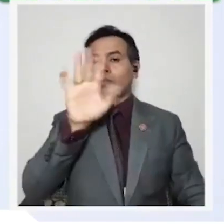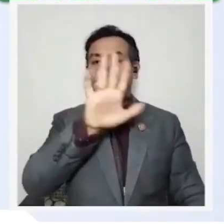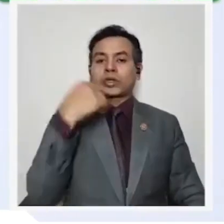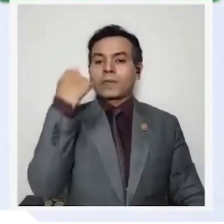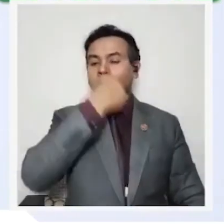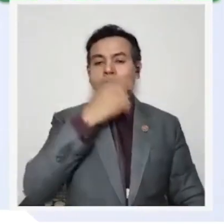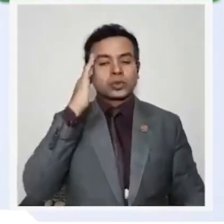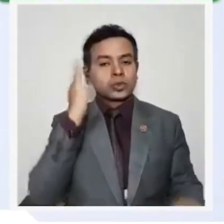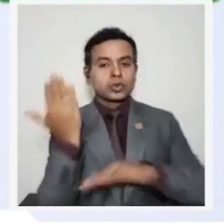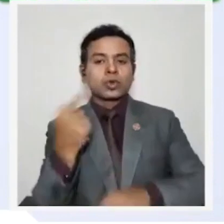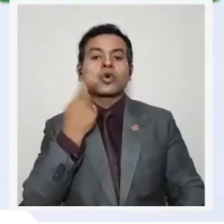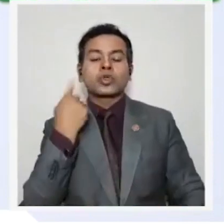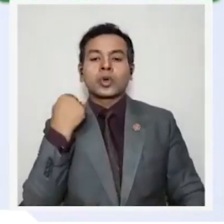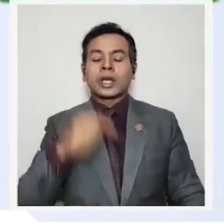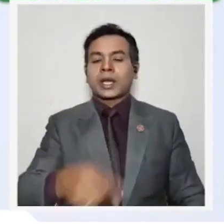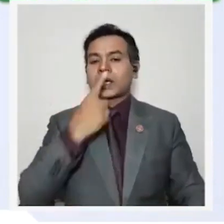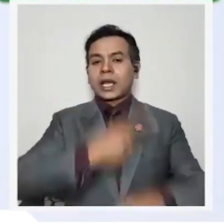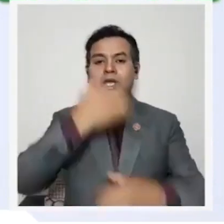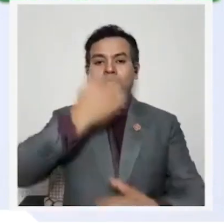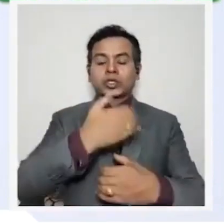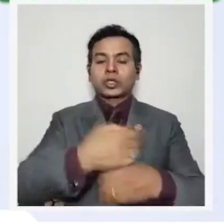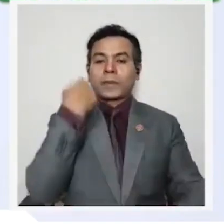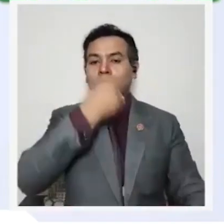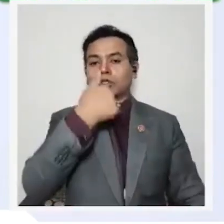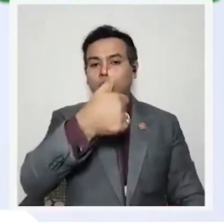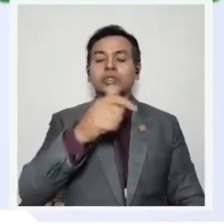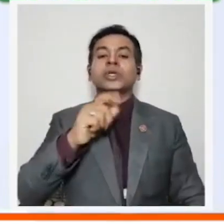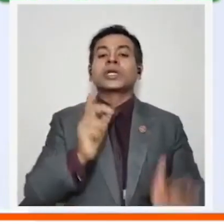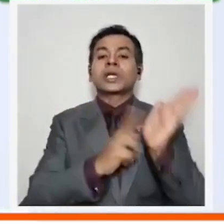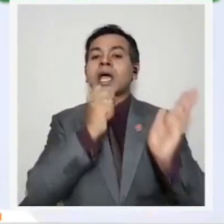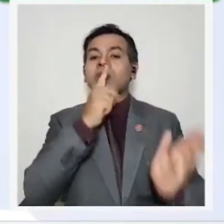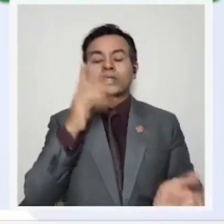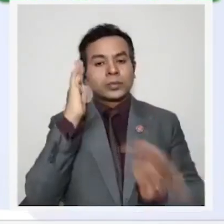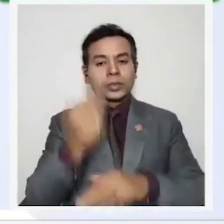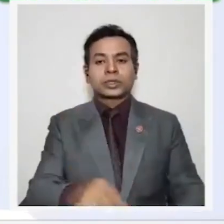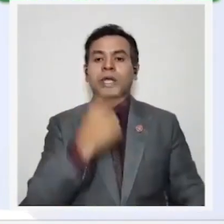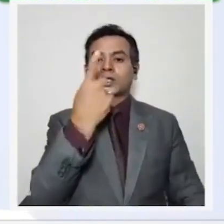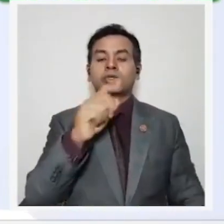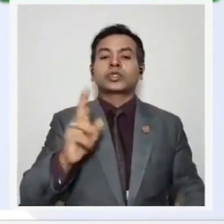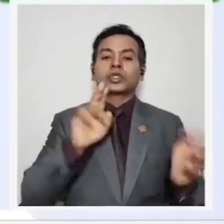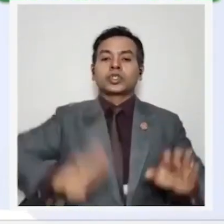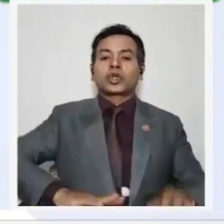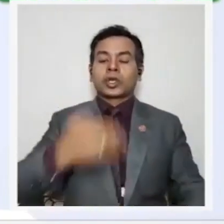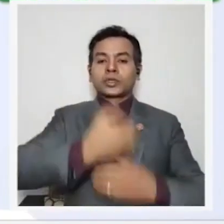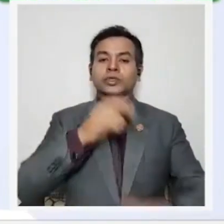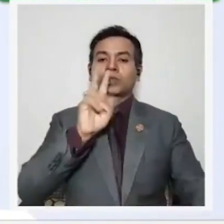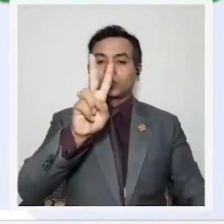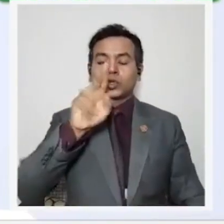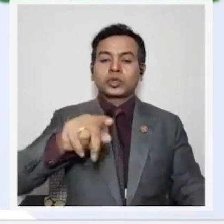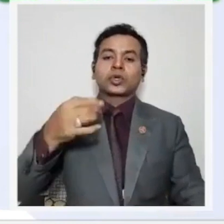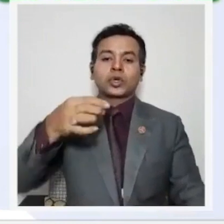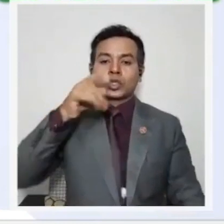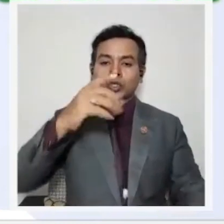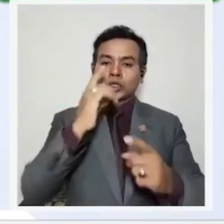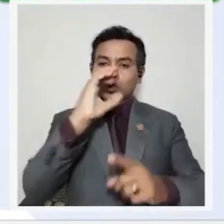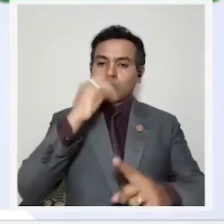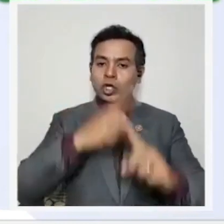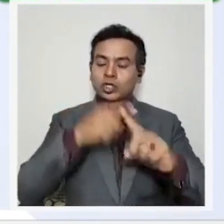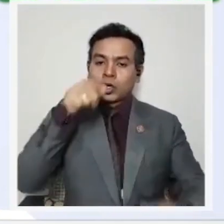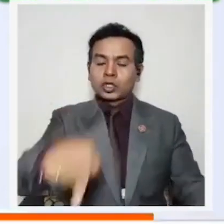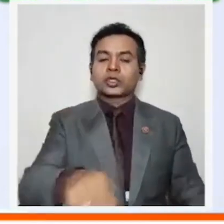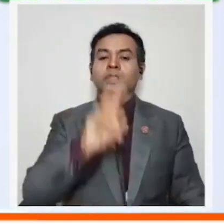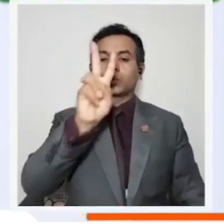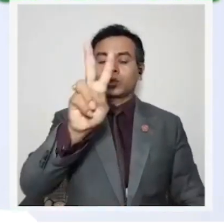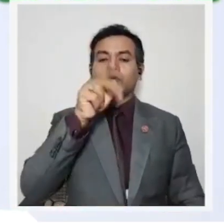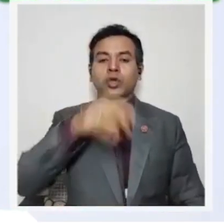71 থেকে 80 2 জন, 91 থেকে 101 জন সর্বমোট 15 জন মৃত্যুবরণ করেছেন। এলাকা ভিত্তিক ঢাকা সিটিতে 6 জন,